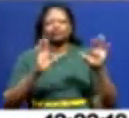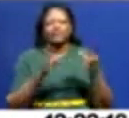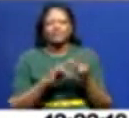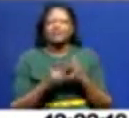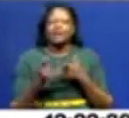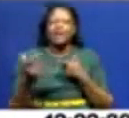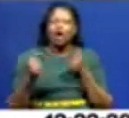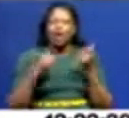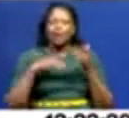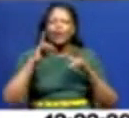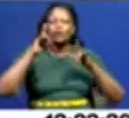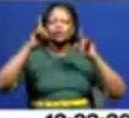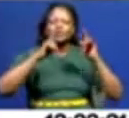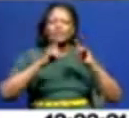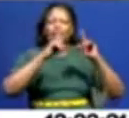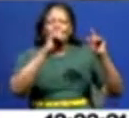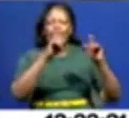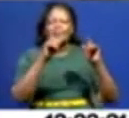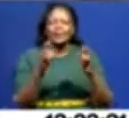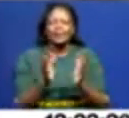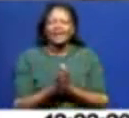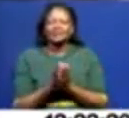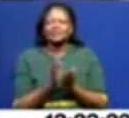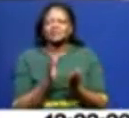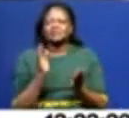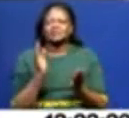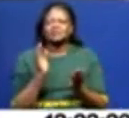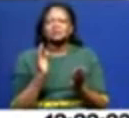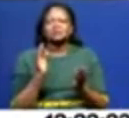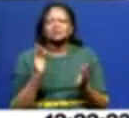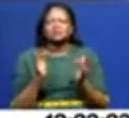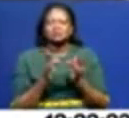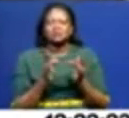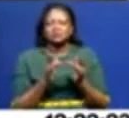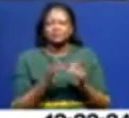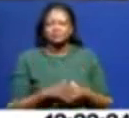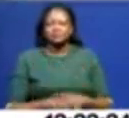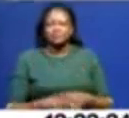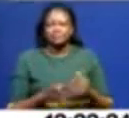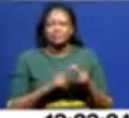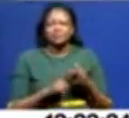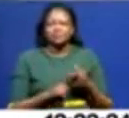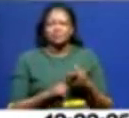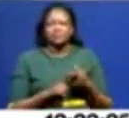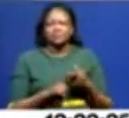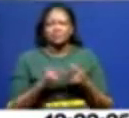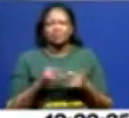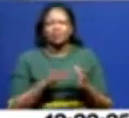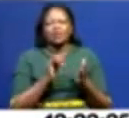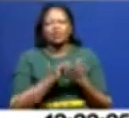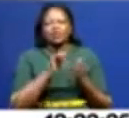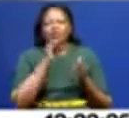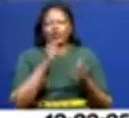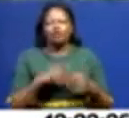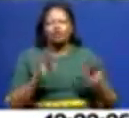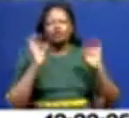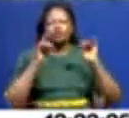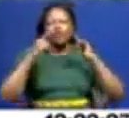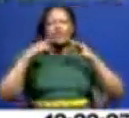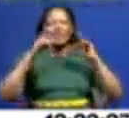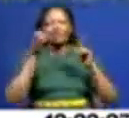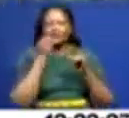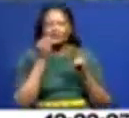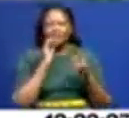kuvutia watalii kupiga picha na kuziweka mtandaoni, na kwa njia isiyo rasmi kutangaza vyakula